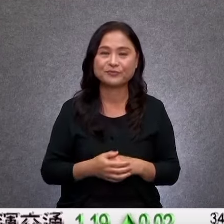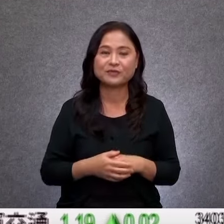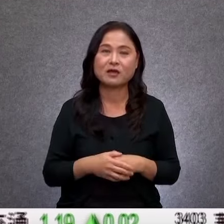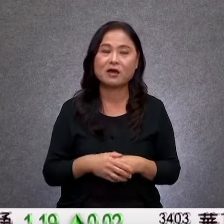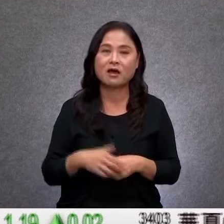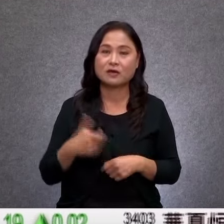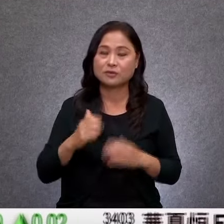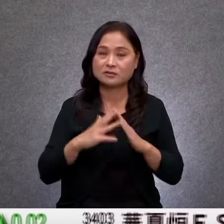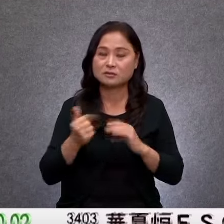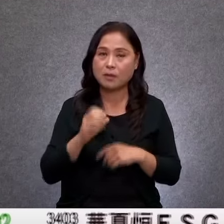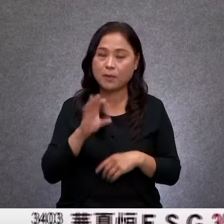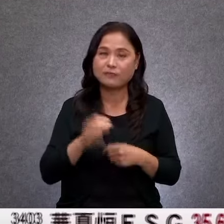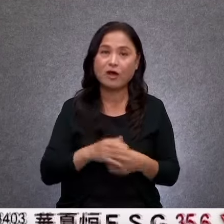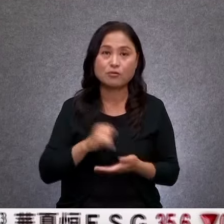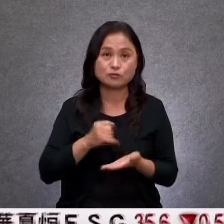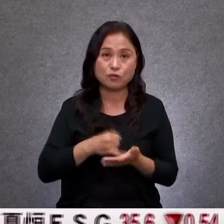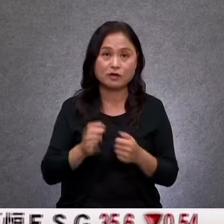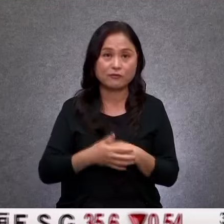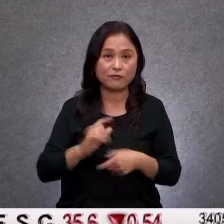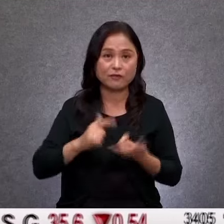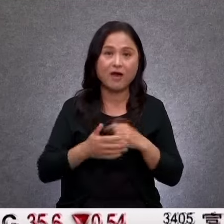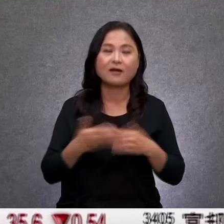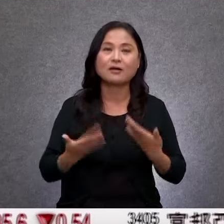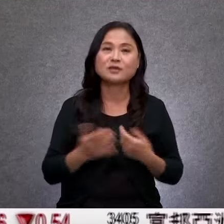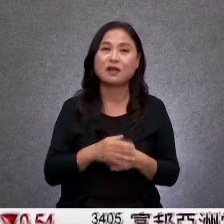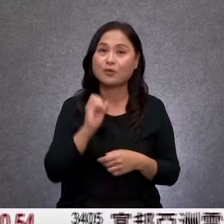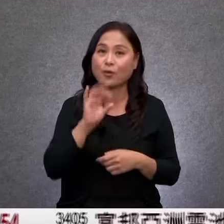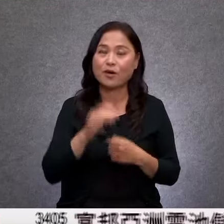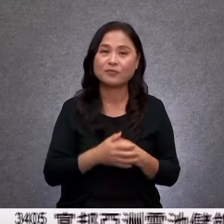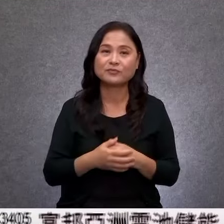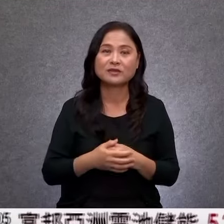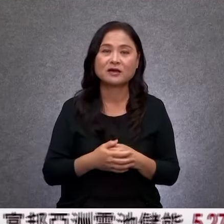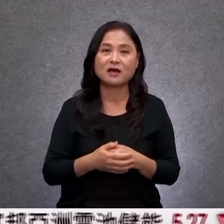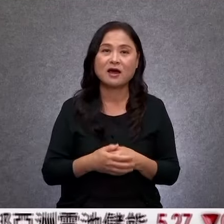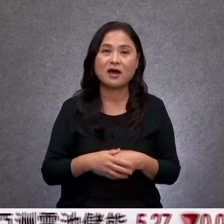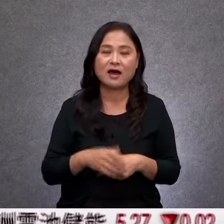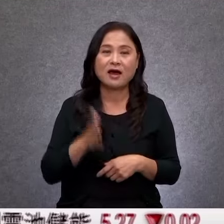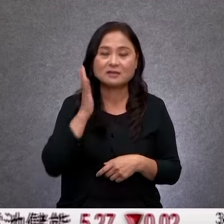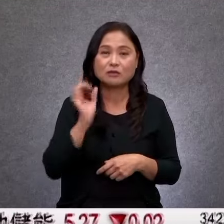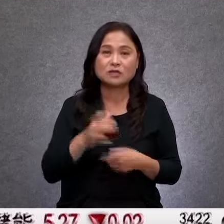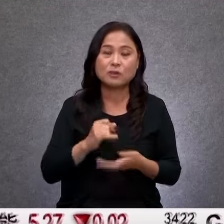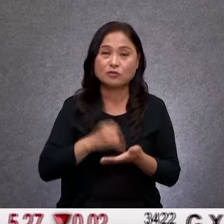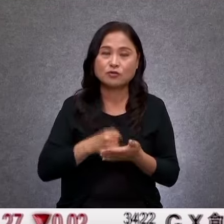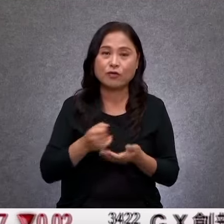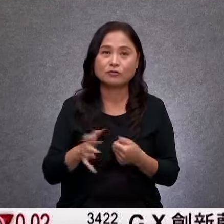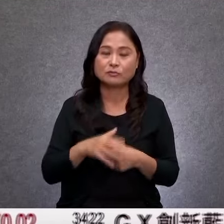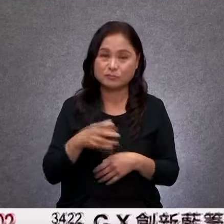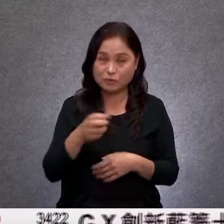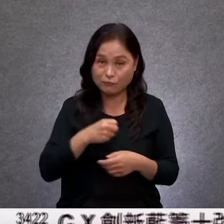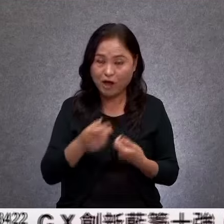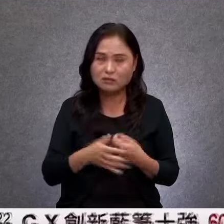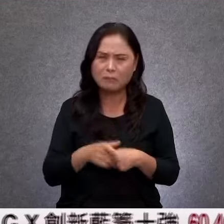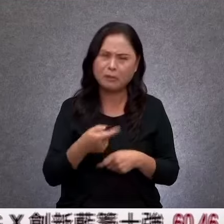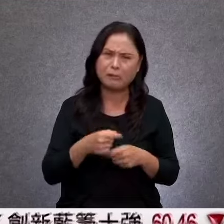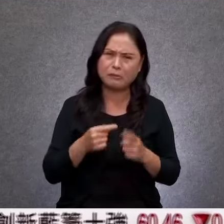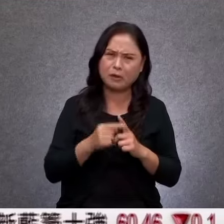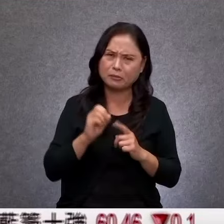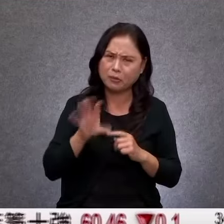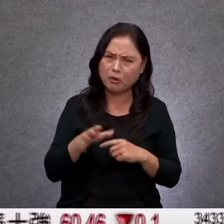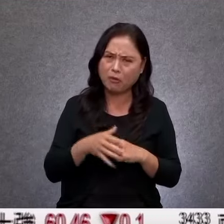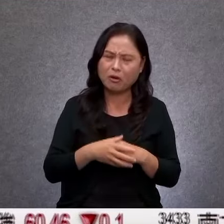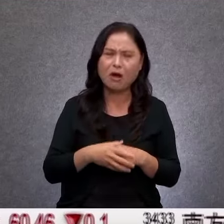住係許希圖。 司長都想問翻有關税制方面啦，見到今次咧你都提出要收翻呢個酒店税，